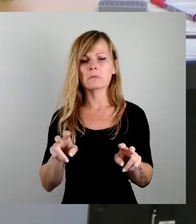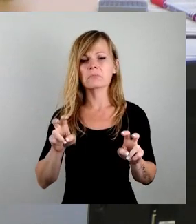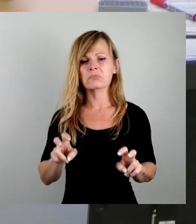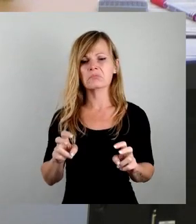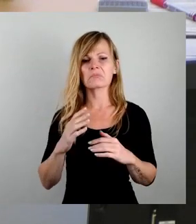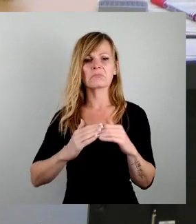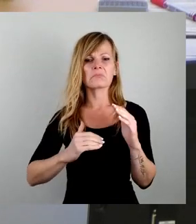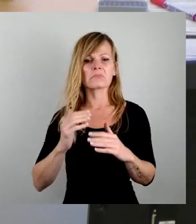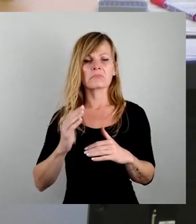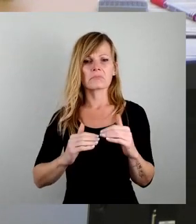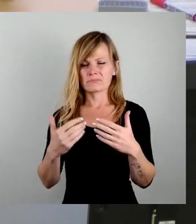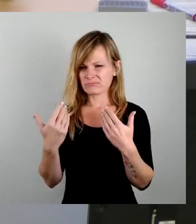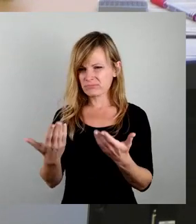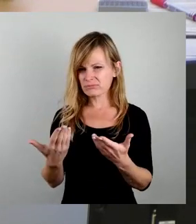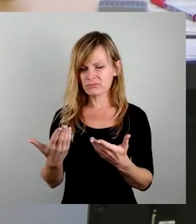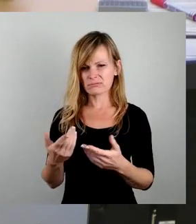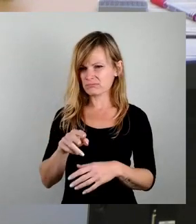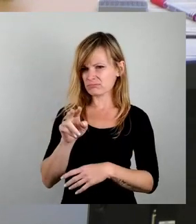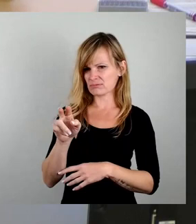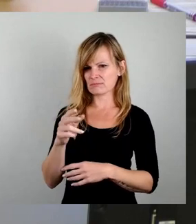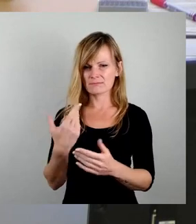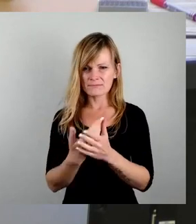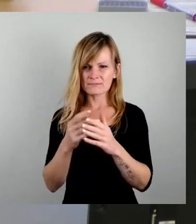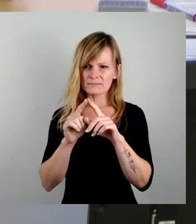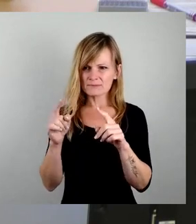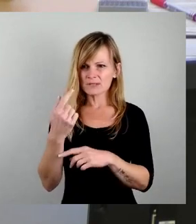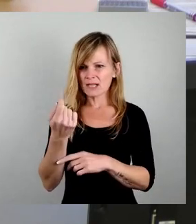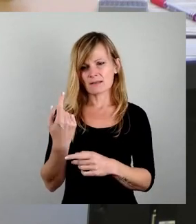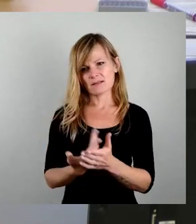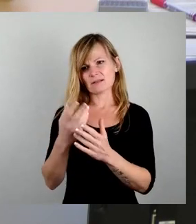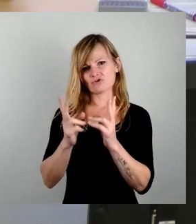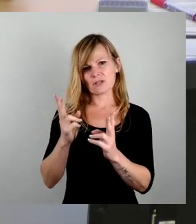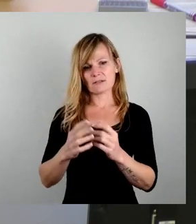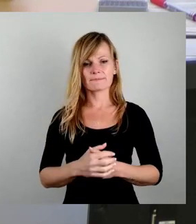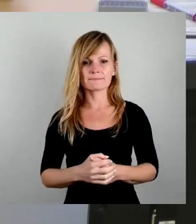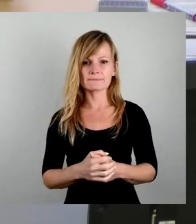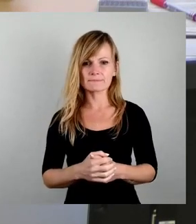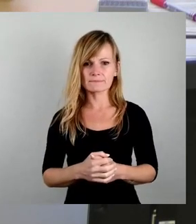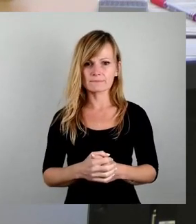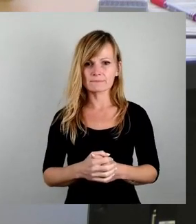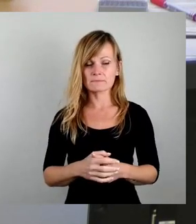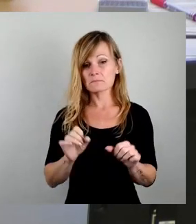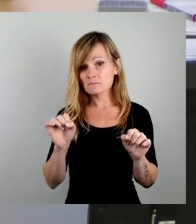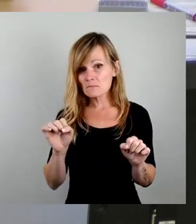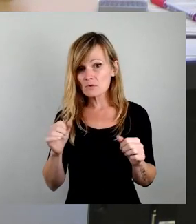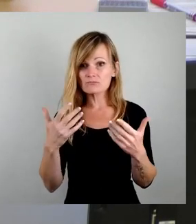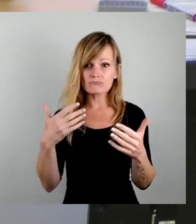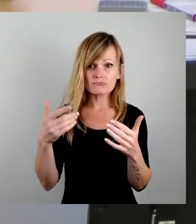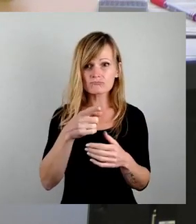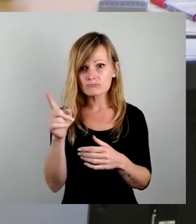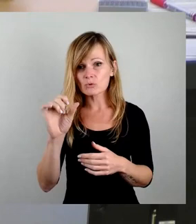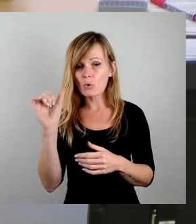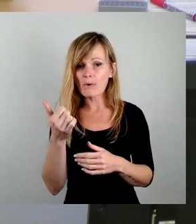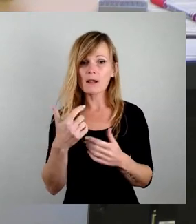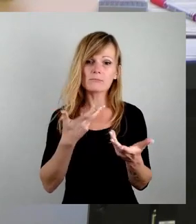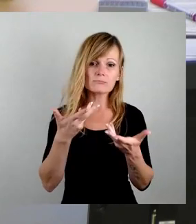sich da zurückzuziehen, gerade wenn es ums Geld geht. Das ist schade. Sie haben ja noch die Gelegenheit, vielleicht ergreift da noch mal jemand von Ihnen das Wort und Sie